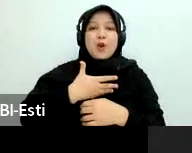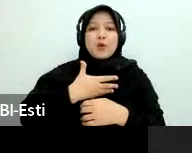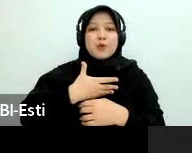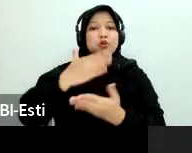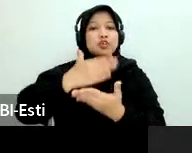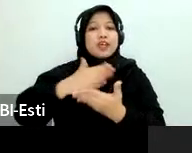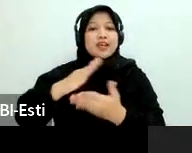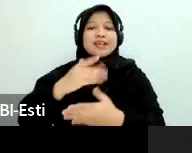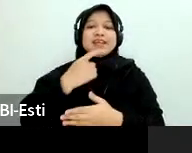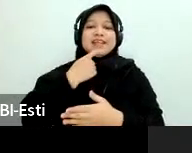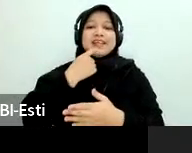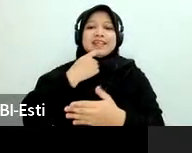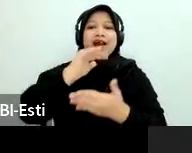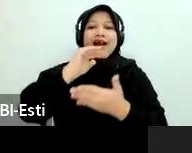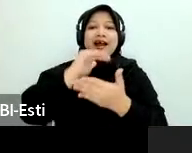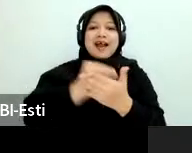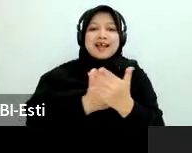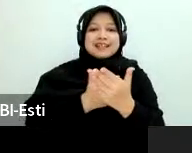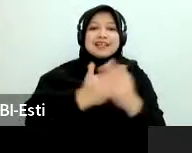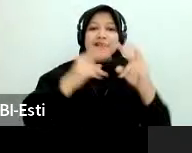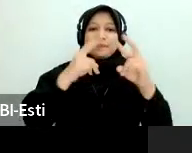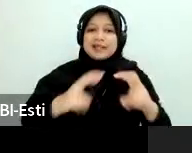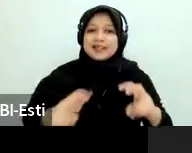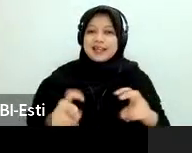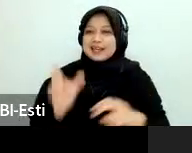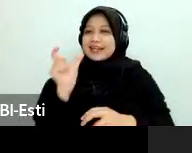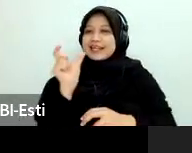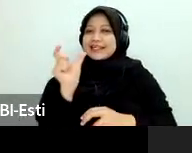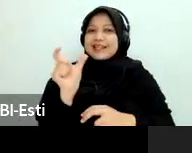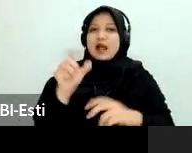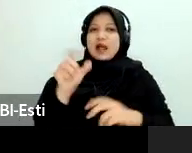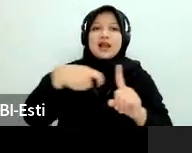kebijakan pada dalam bahasa Indonesia